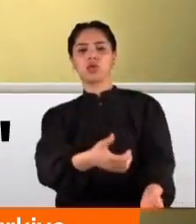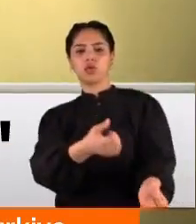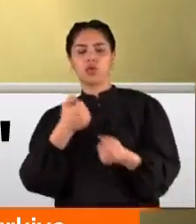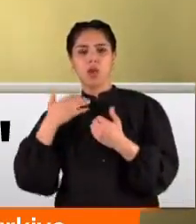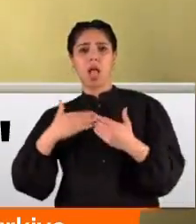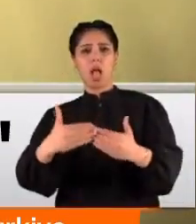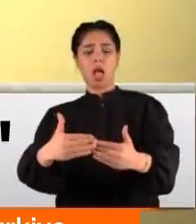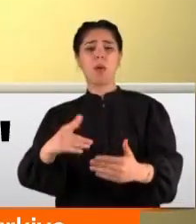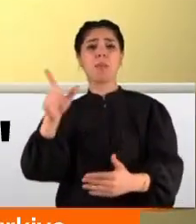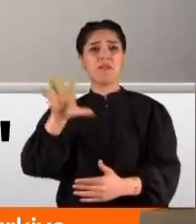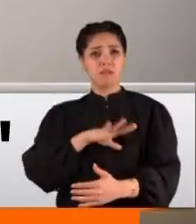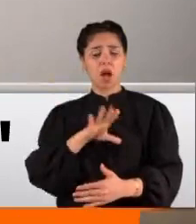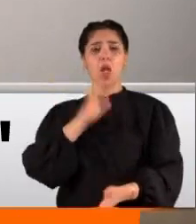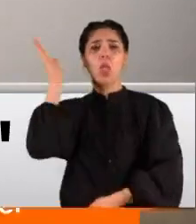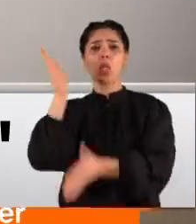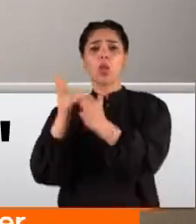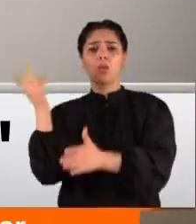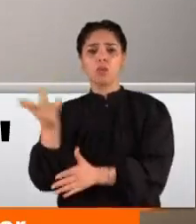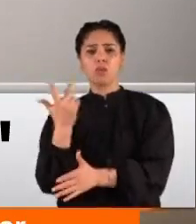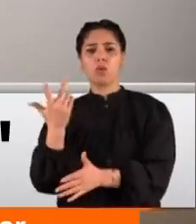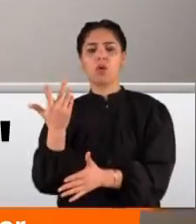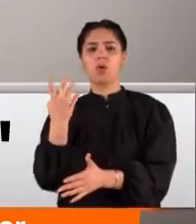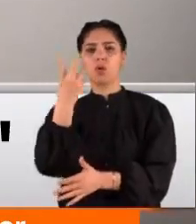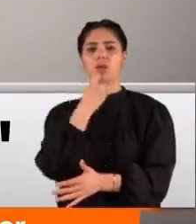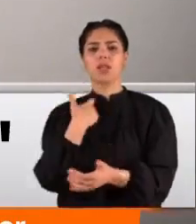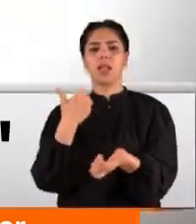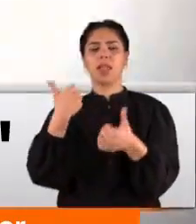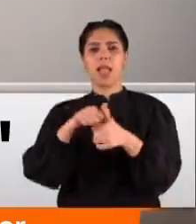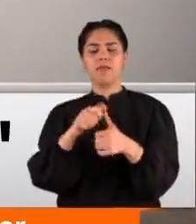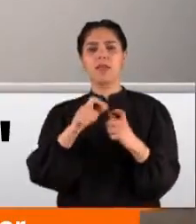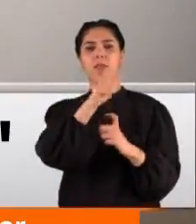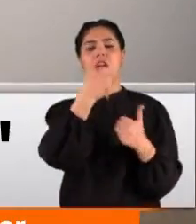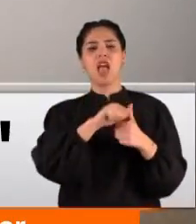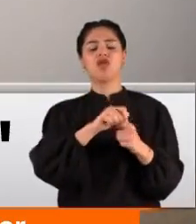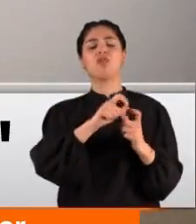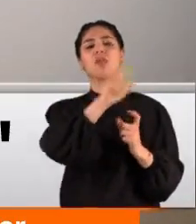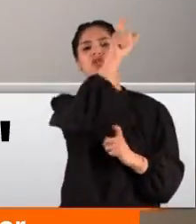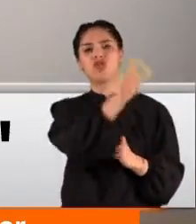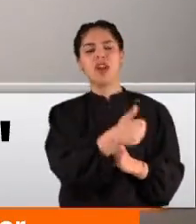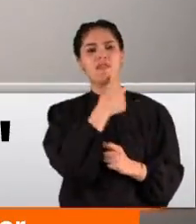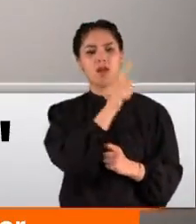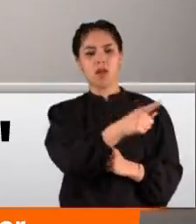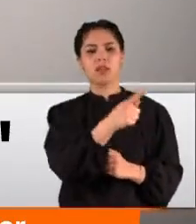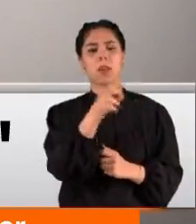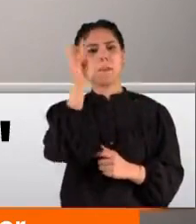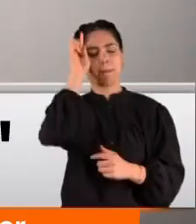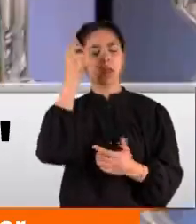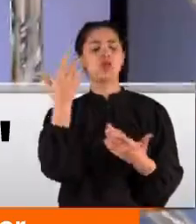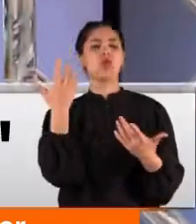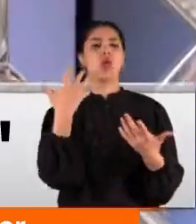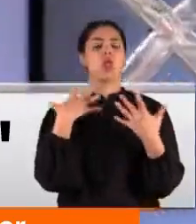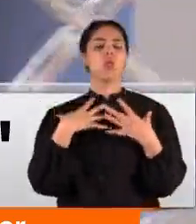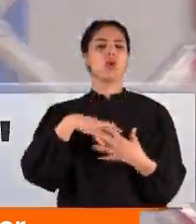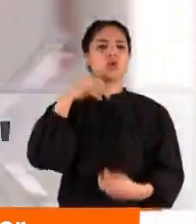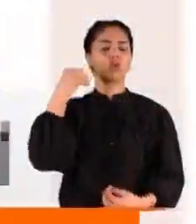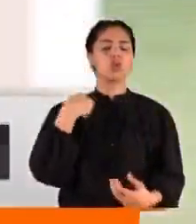hamileyken defalarca şiddet gördüğü yıllık evliyim Eşim Şeref Eser fiziksel ve ruhsal çok şiddete